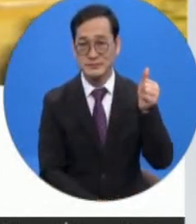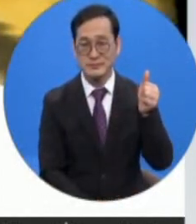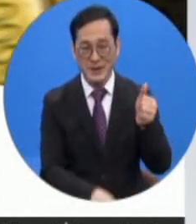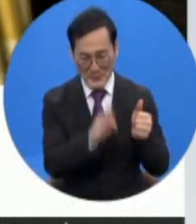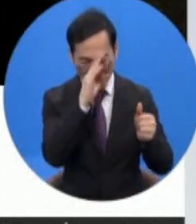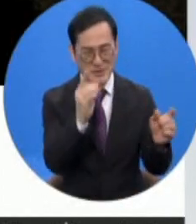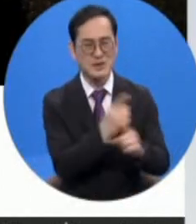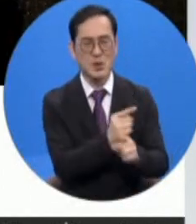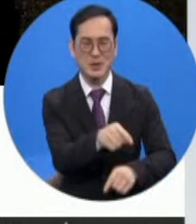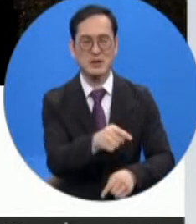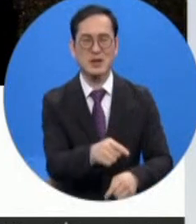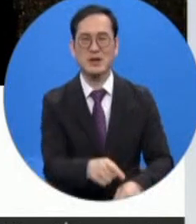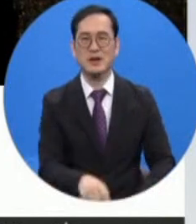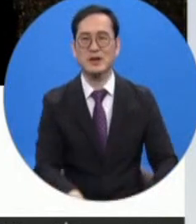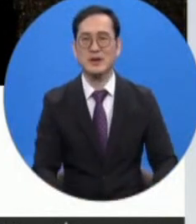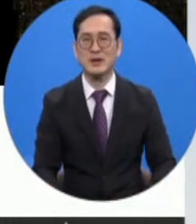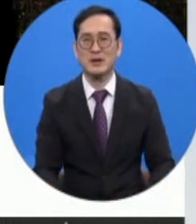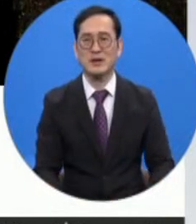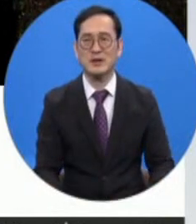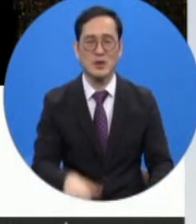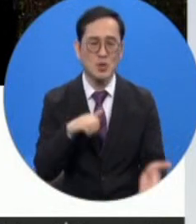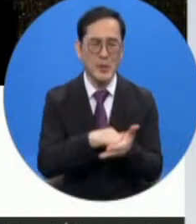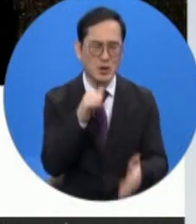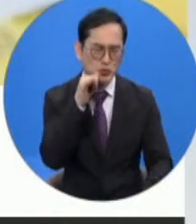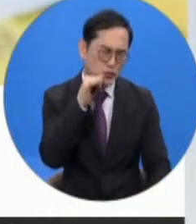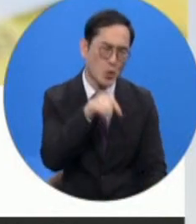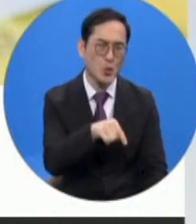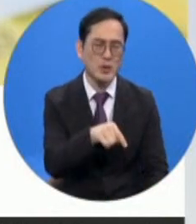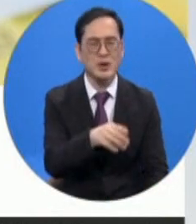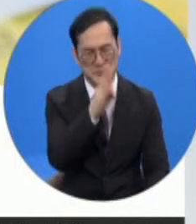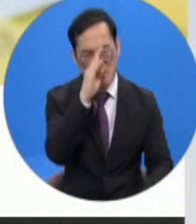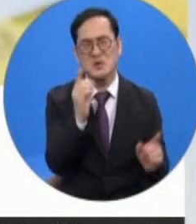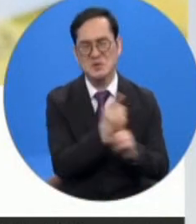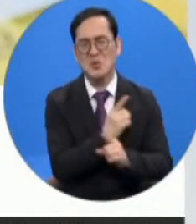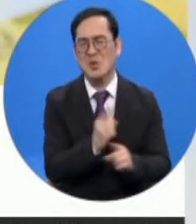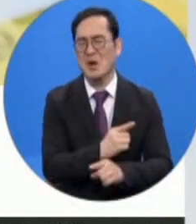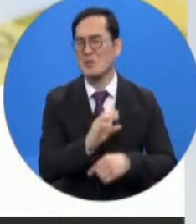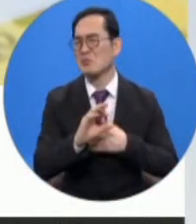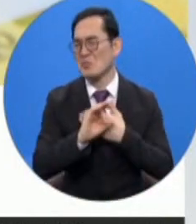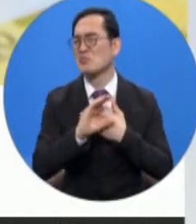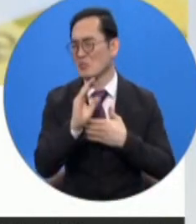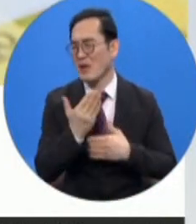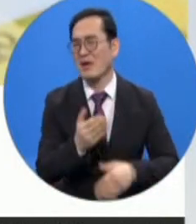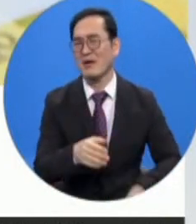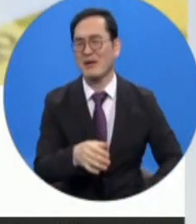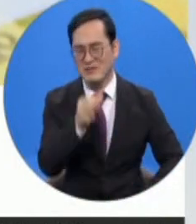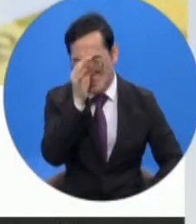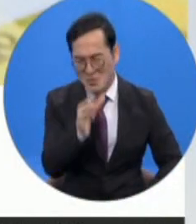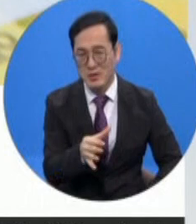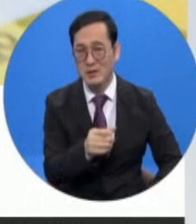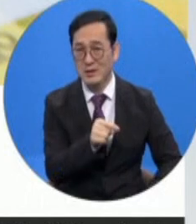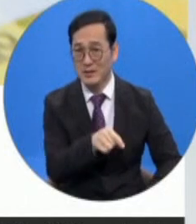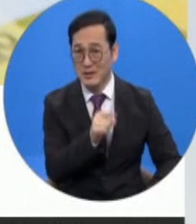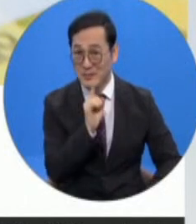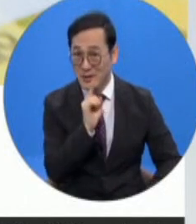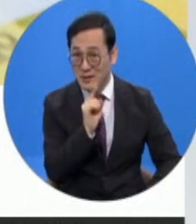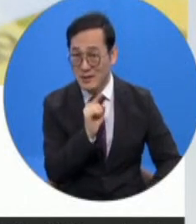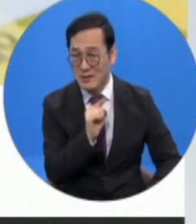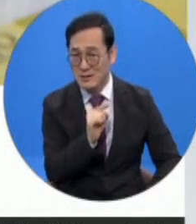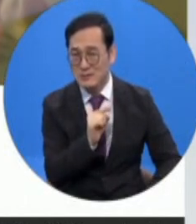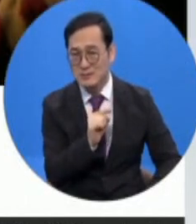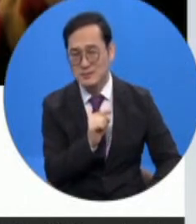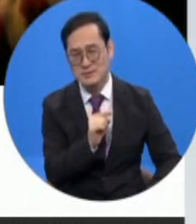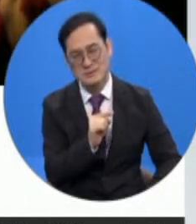저는 이게 굉장히 엄중하다라고 봅니다. 왜냐하면 이게 단순한 상습 도박의 범위를 넘어서